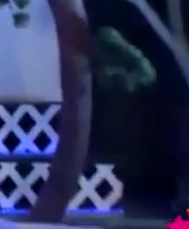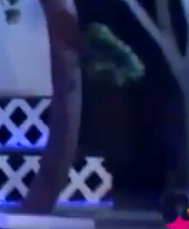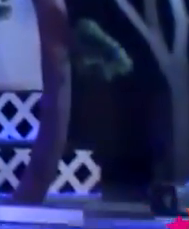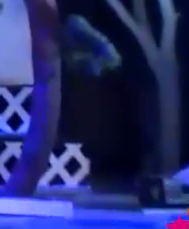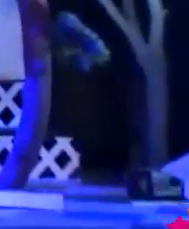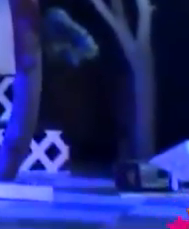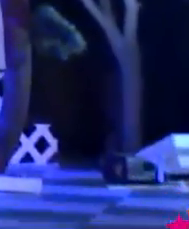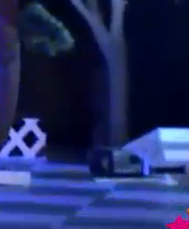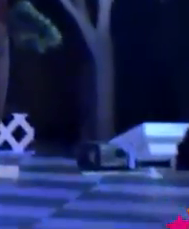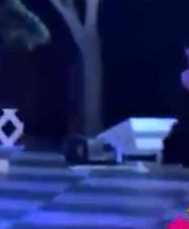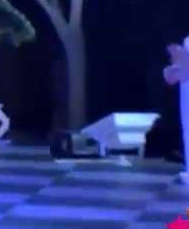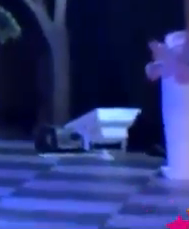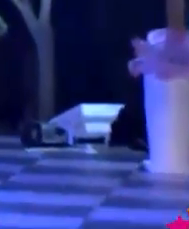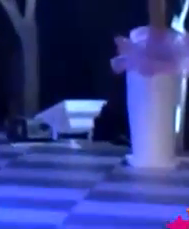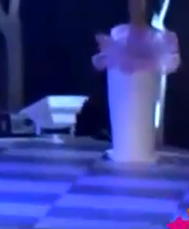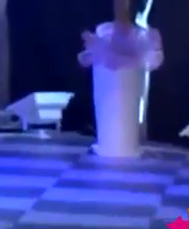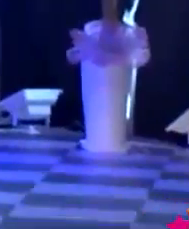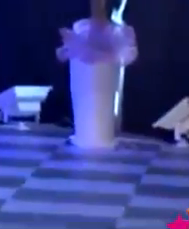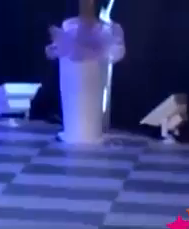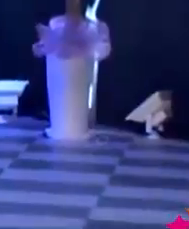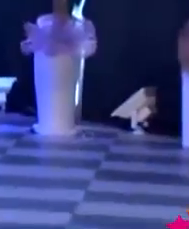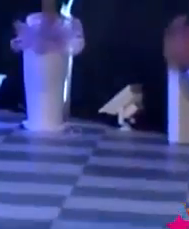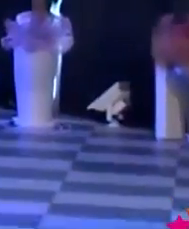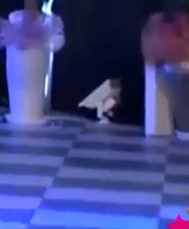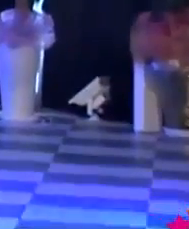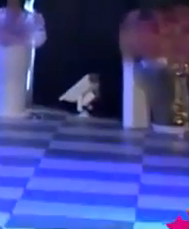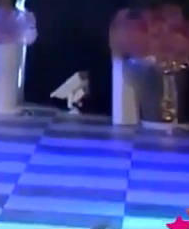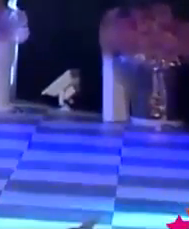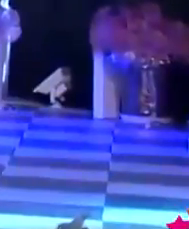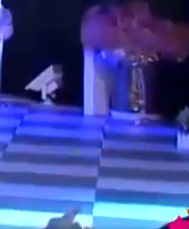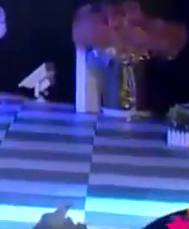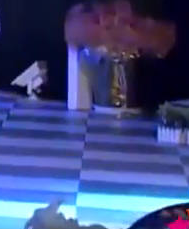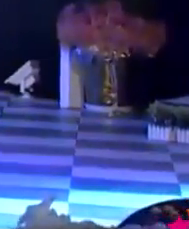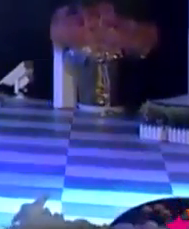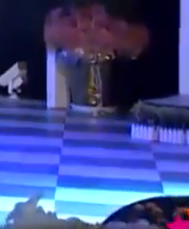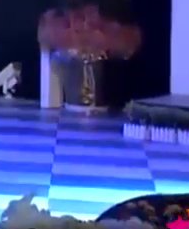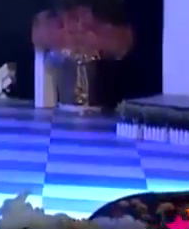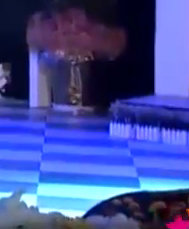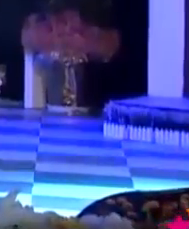외로운 할미 있고